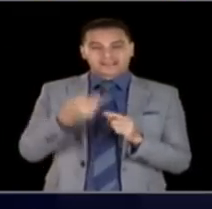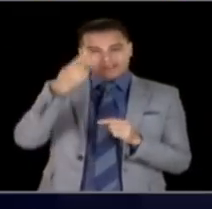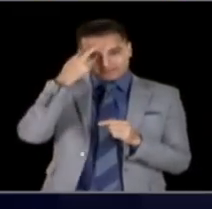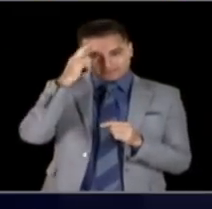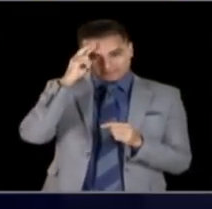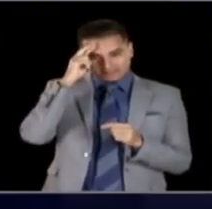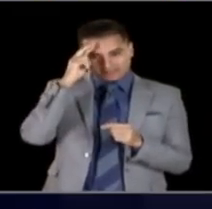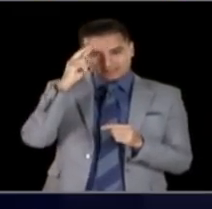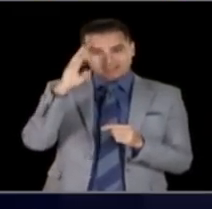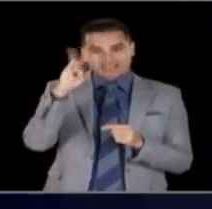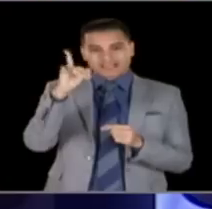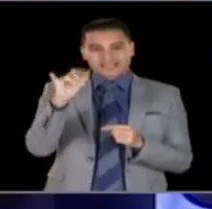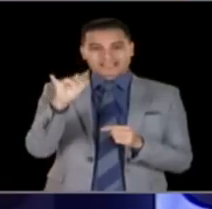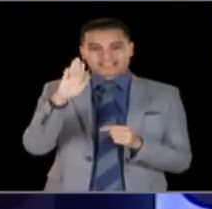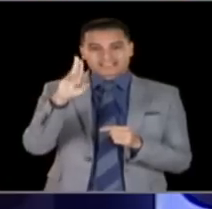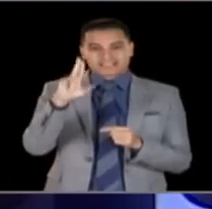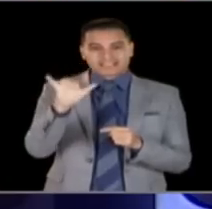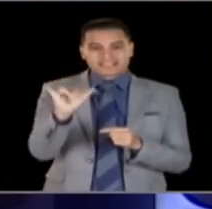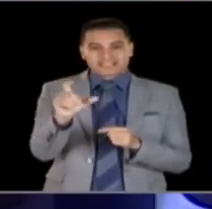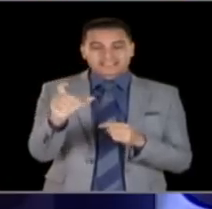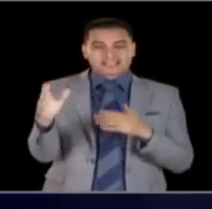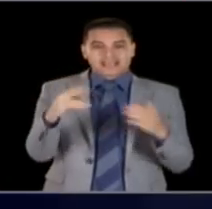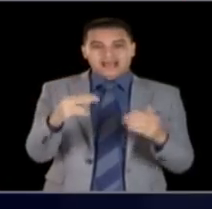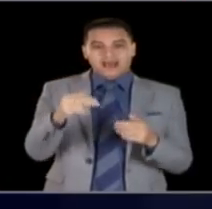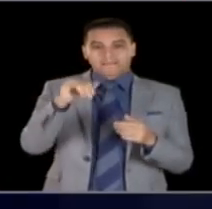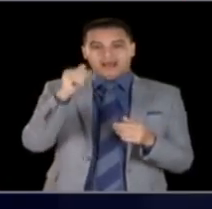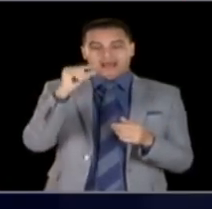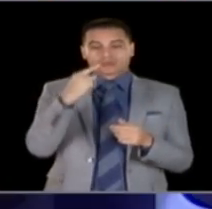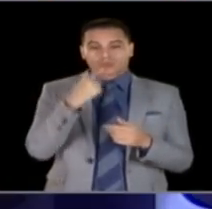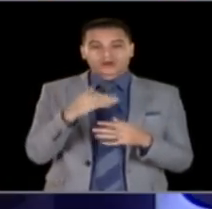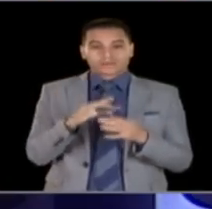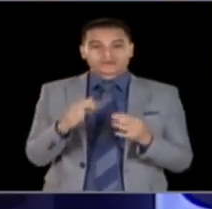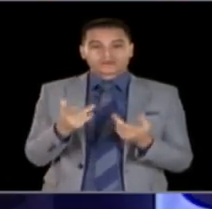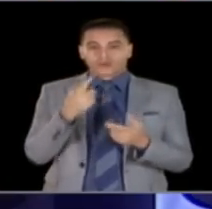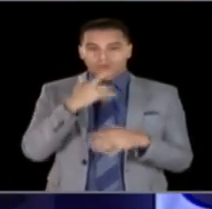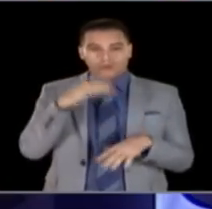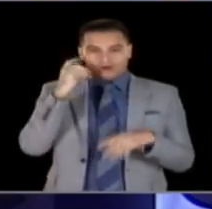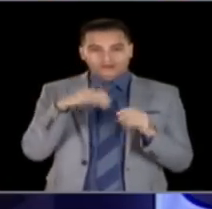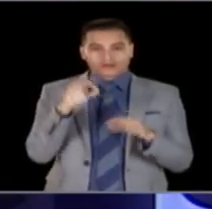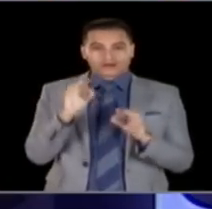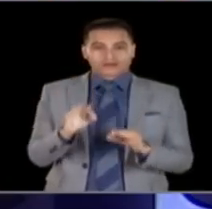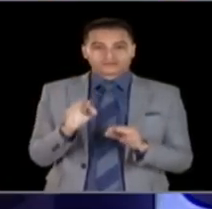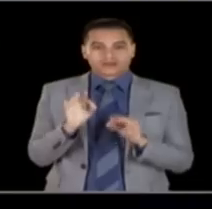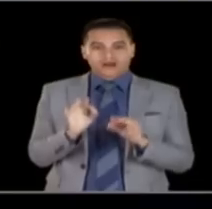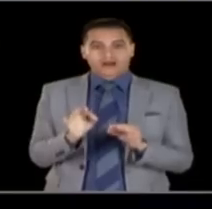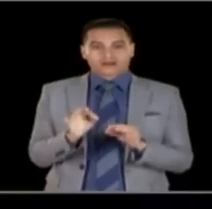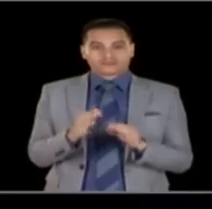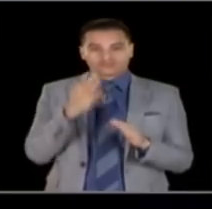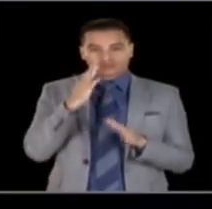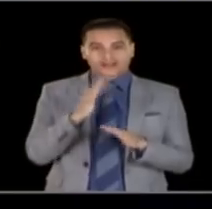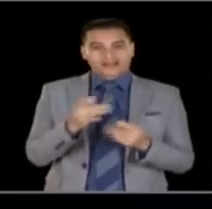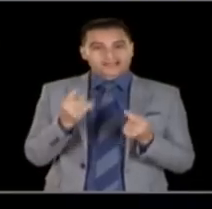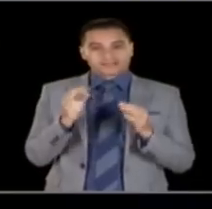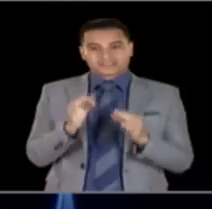مكان كريستين عماد. إيه اللي بيحصل؟ كلنا قلقانين خالص خالص بشكل غير